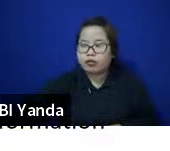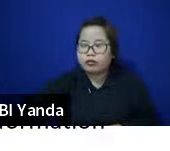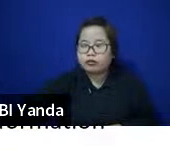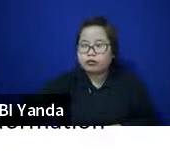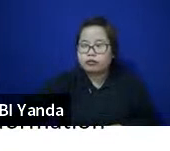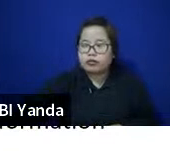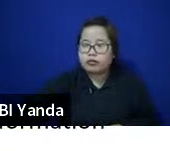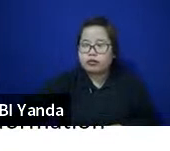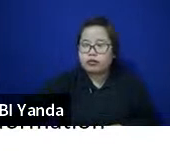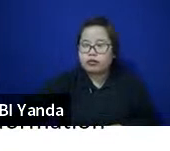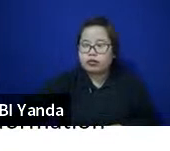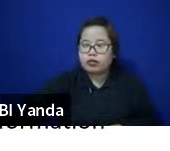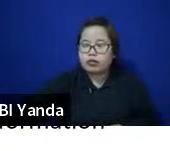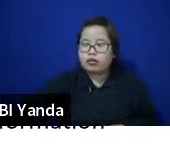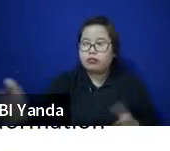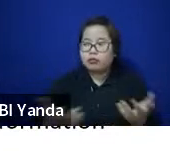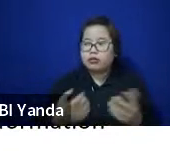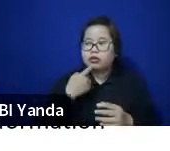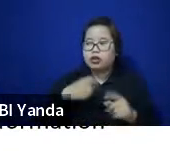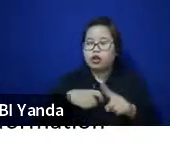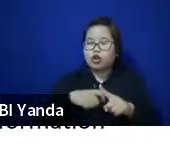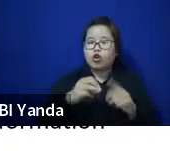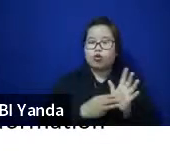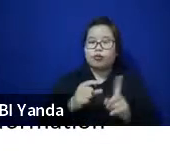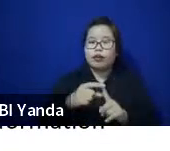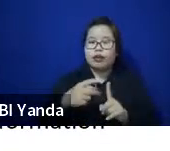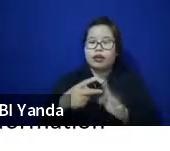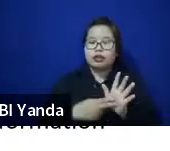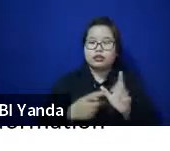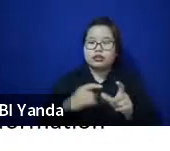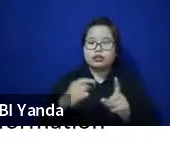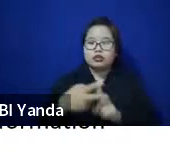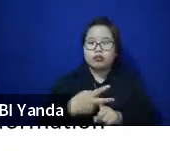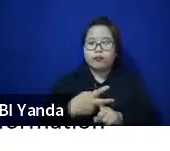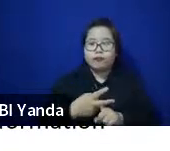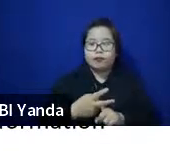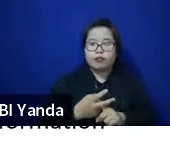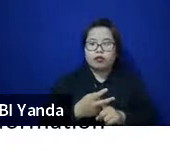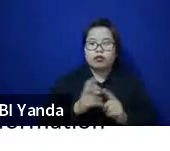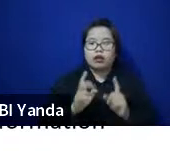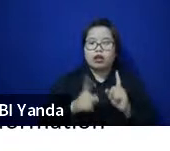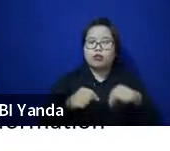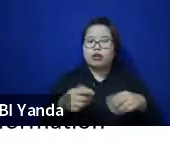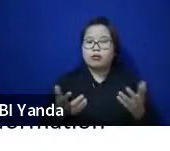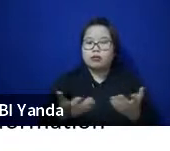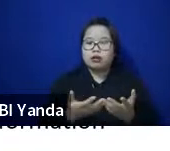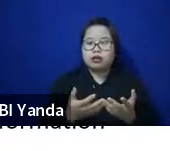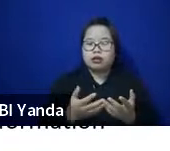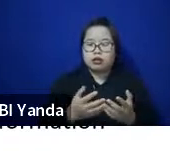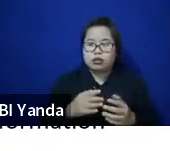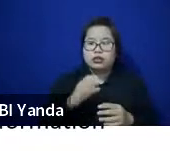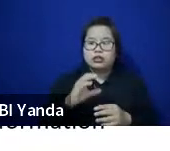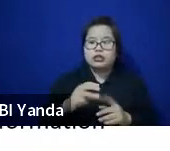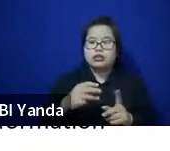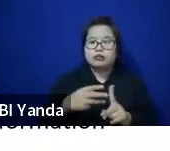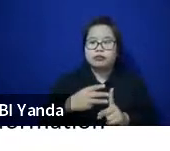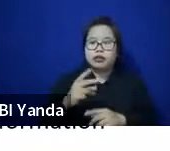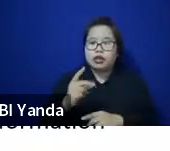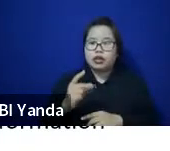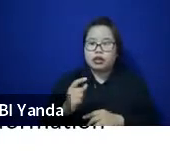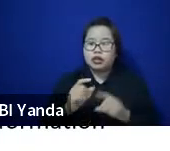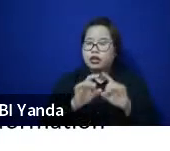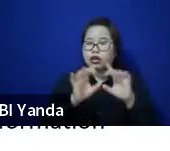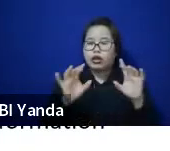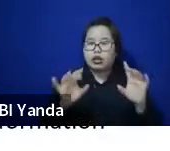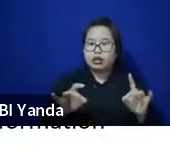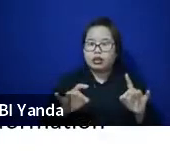fisik, kemudian ada comprehensive health services, participation, cooperation, dan CPR, dan seterusnya